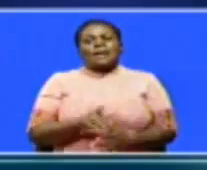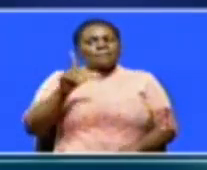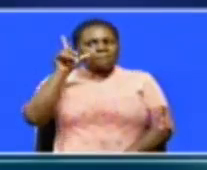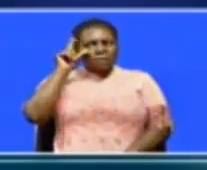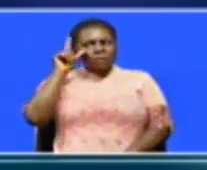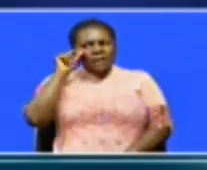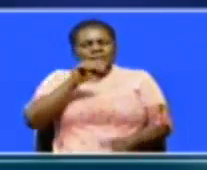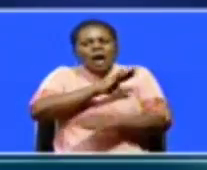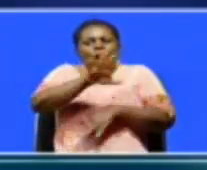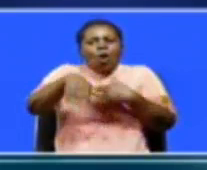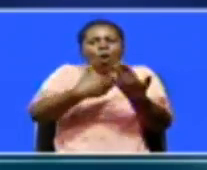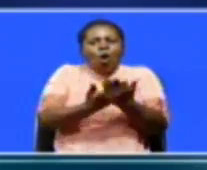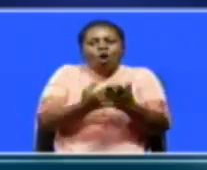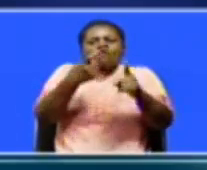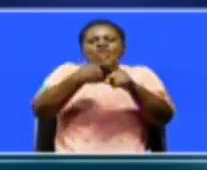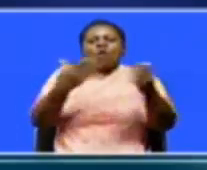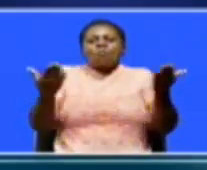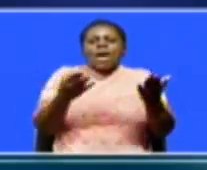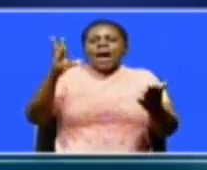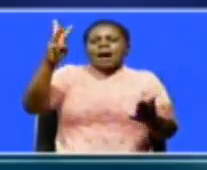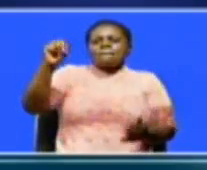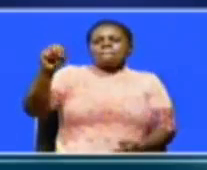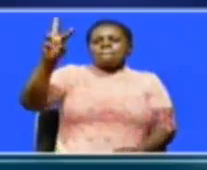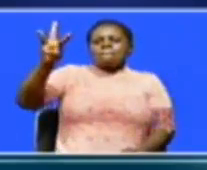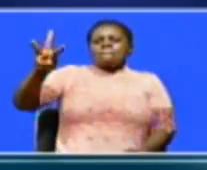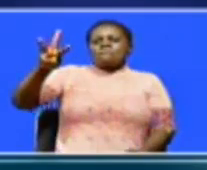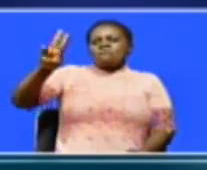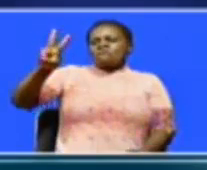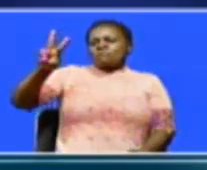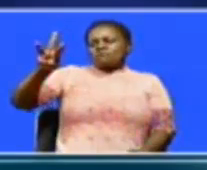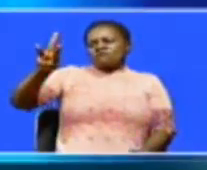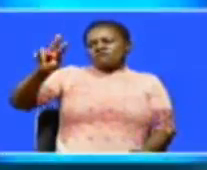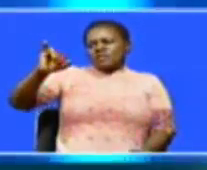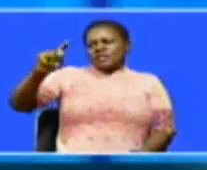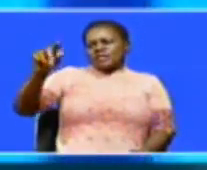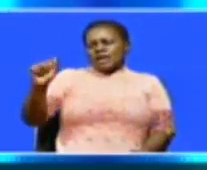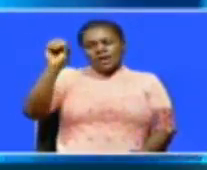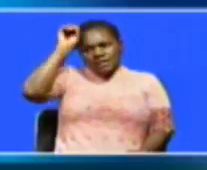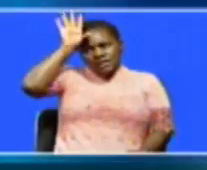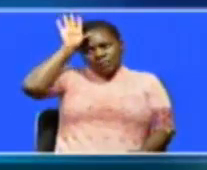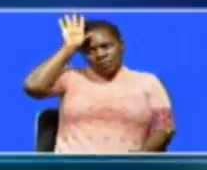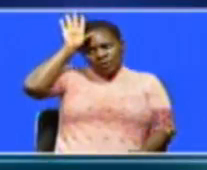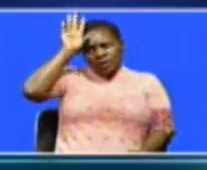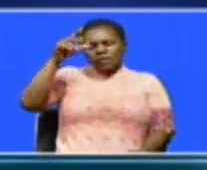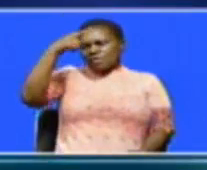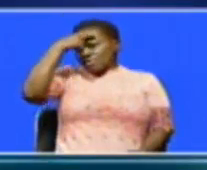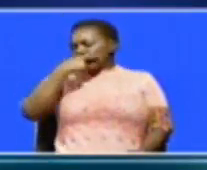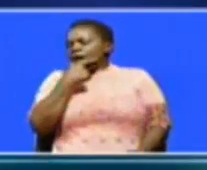Mombasa, all the cases are from Mvita, 5 cases. In Kiambu, the cases are from